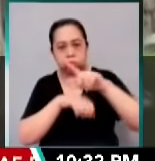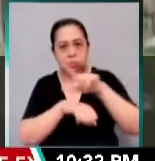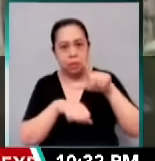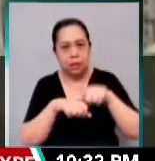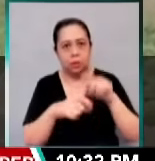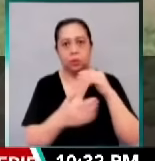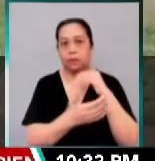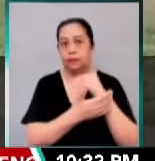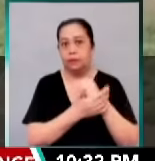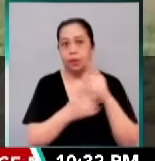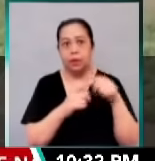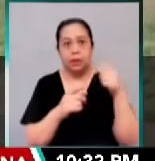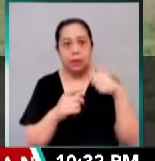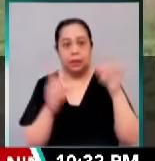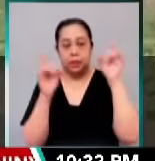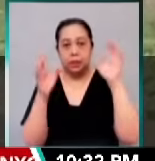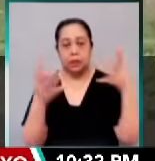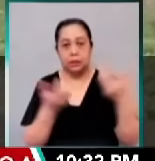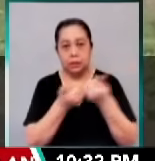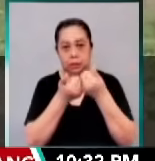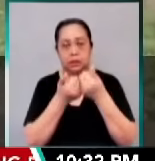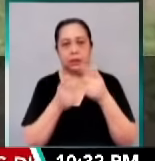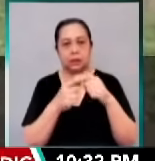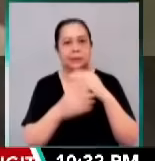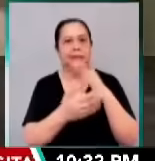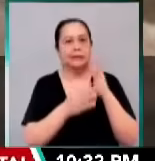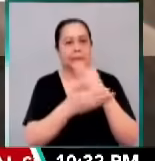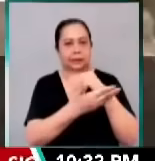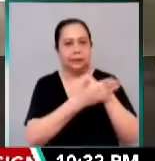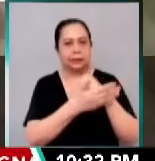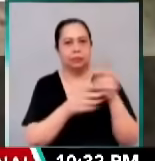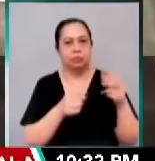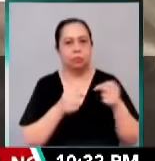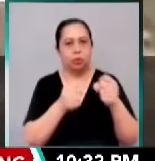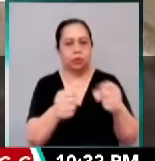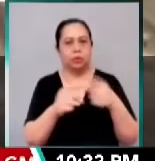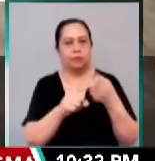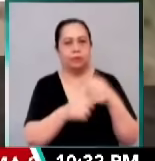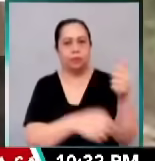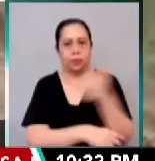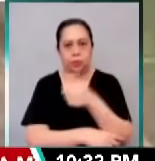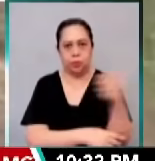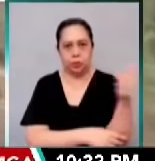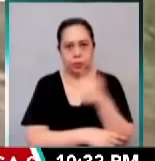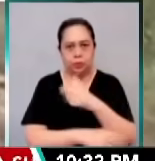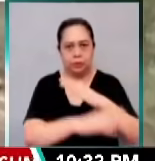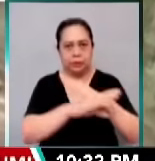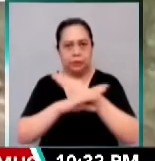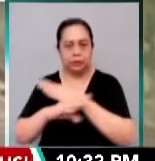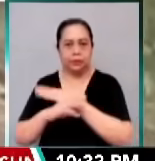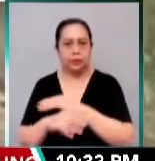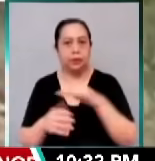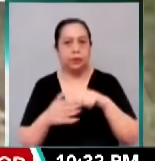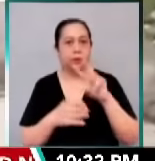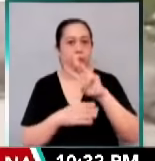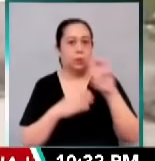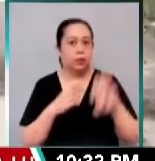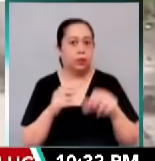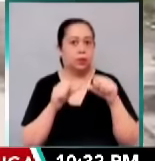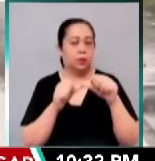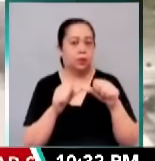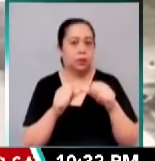anumang disgrasya, isinara na ang kalsada sa mga motorista. This weekend, continuous ang yang flow sa